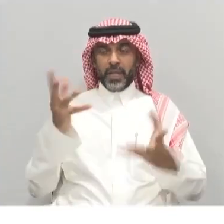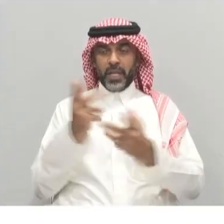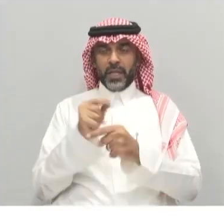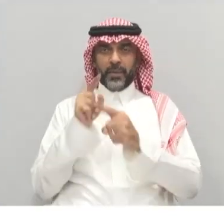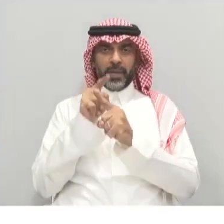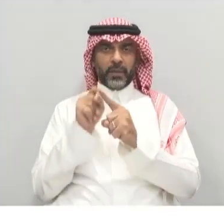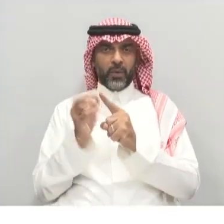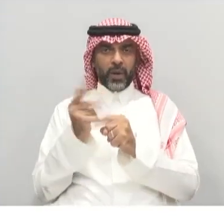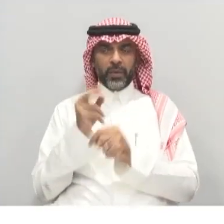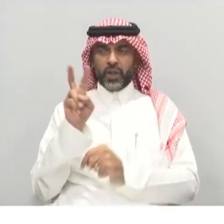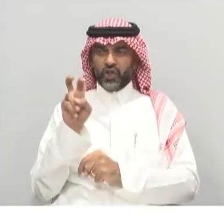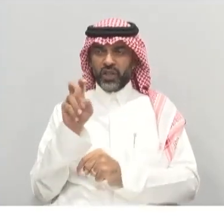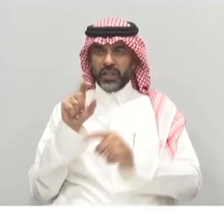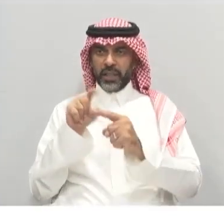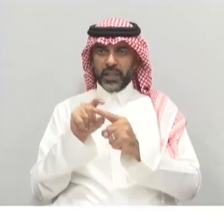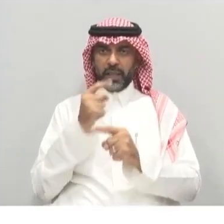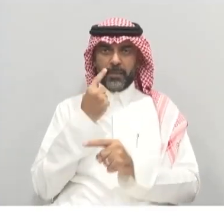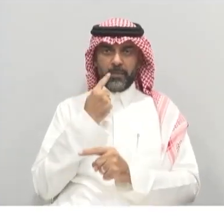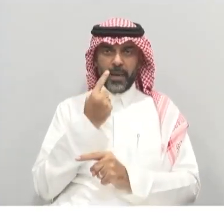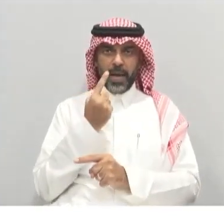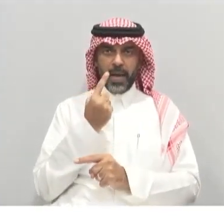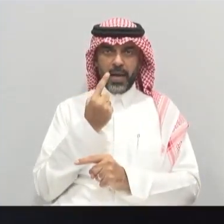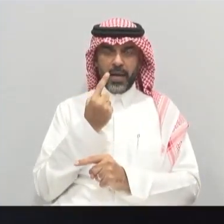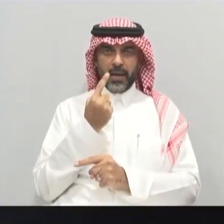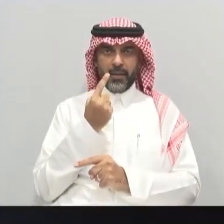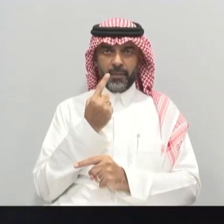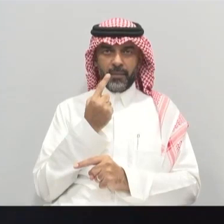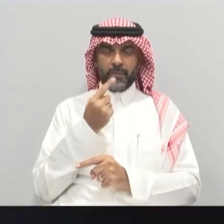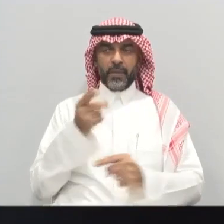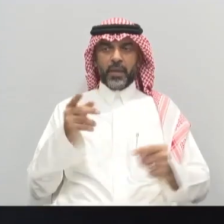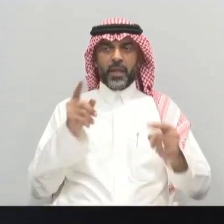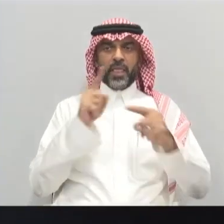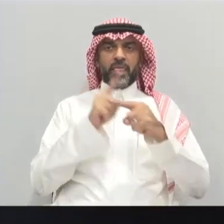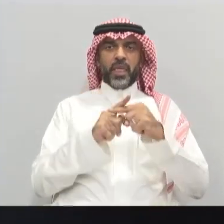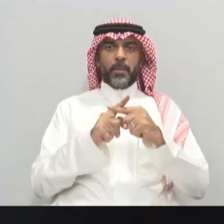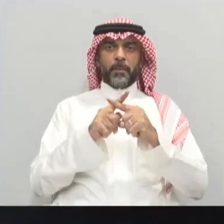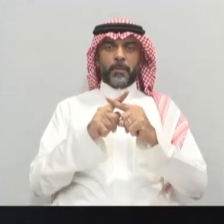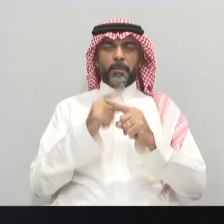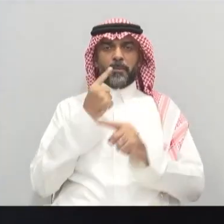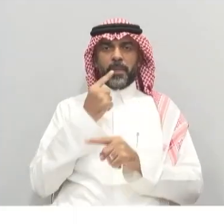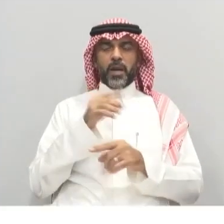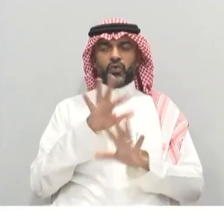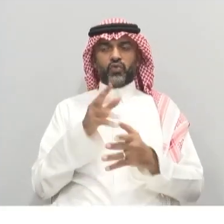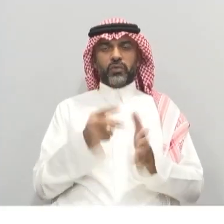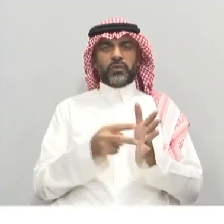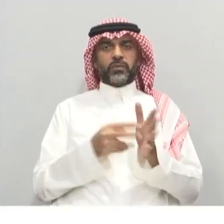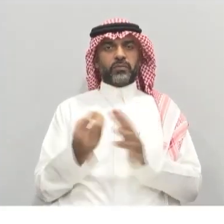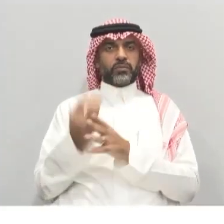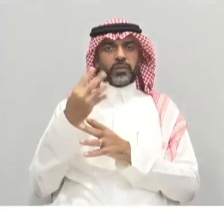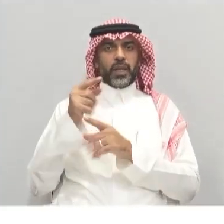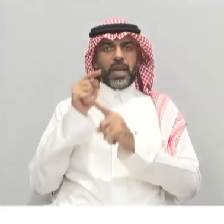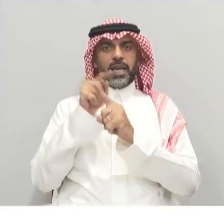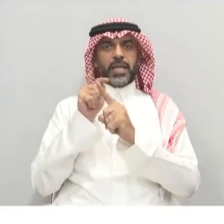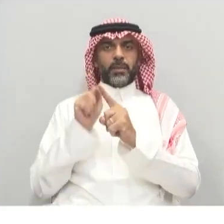عشرين تقسيم 100 ونقوم بضرب الناتج في مئه لتظهر لنا النسبه المئويه تستخدم